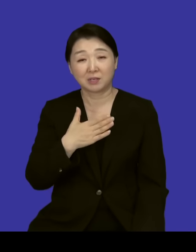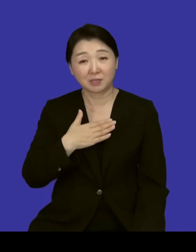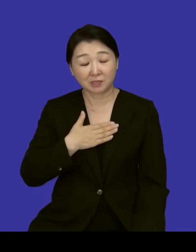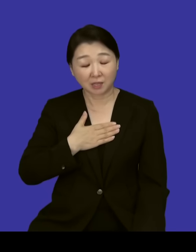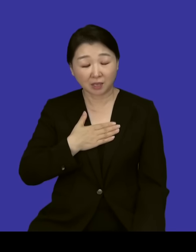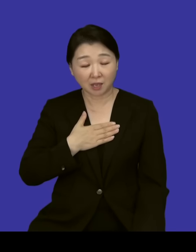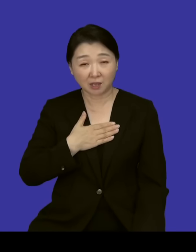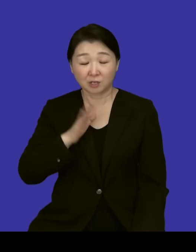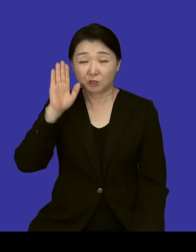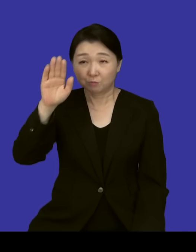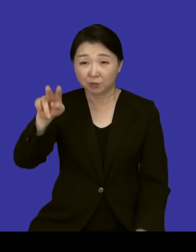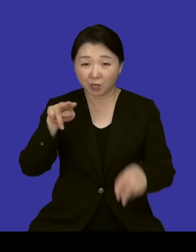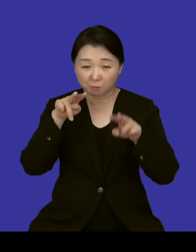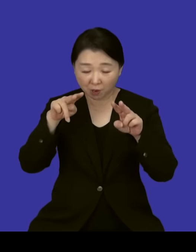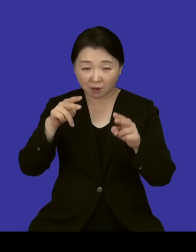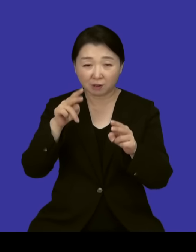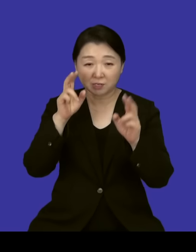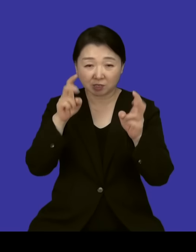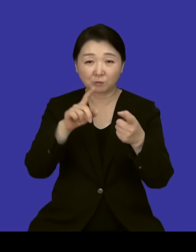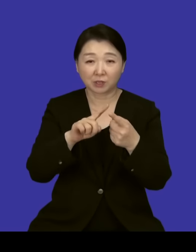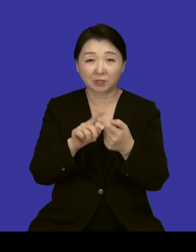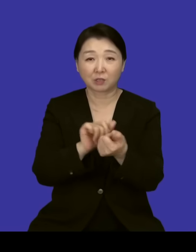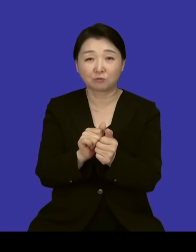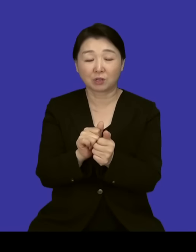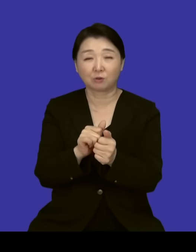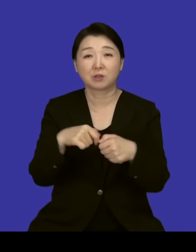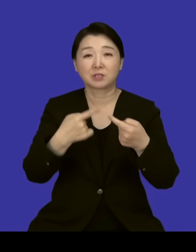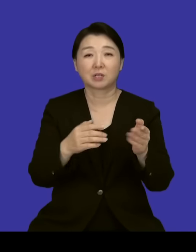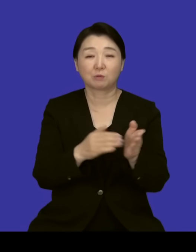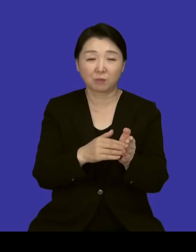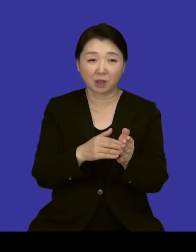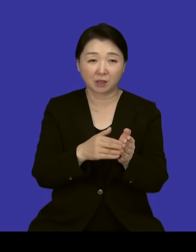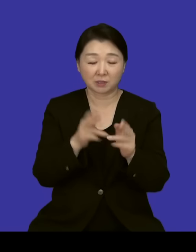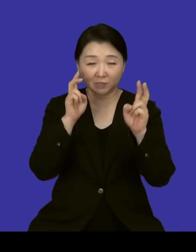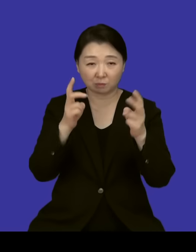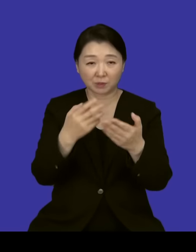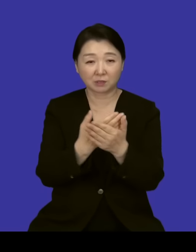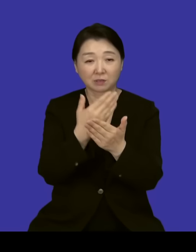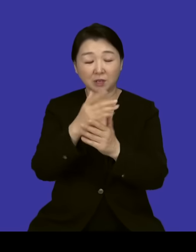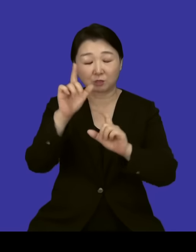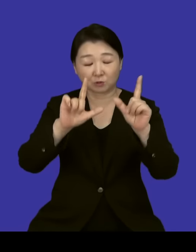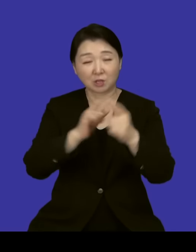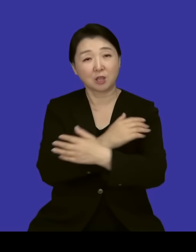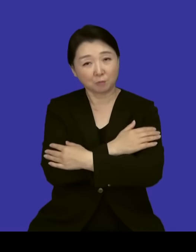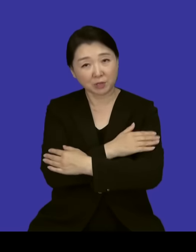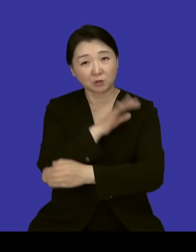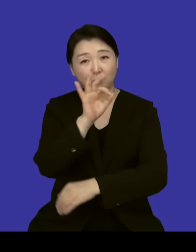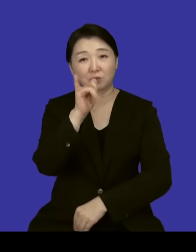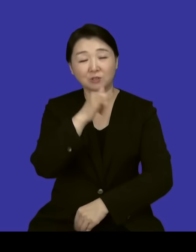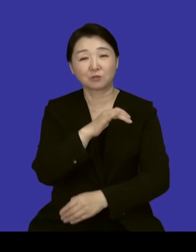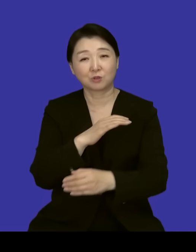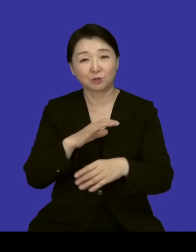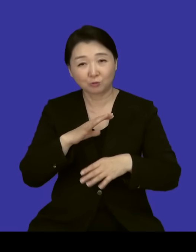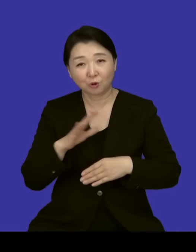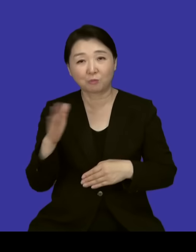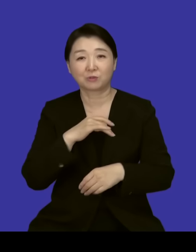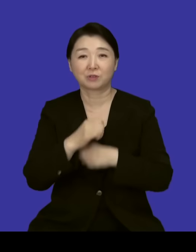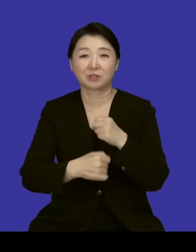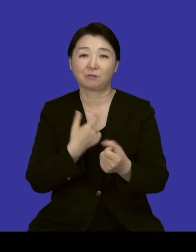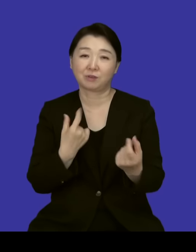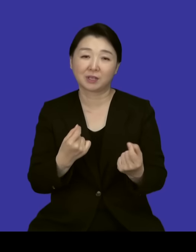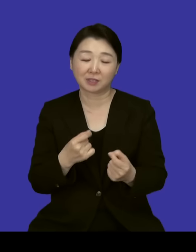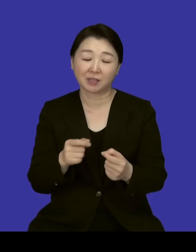바라보는 미래지향적인 기업에 내가 주주로서 참여해서 이 기업이 성장하는 모습을 팔짱 끼고 볼 수 있는 것이 진정한 네. 두려움에서의 자유 아니겠어요? 맞습니다.